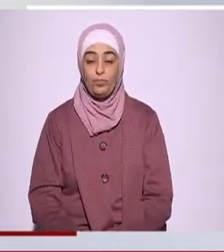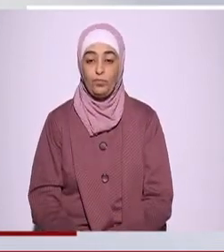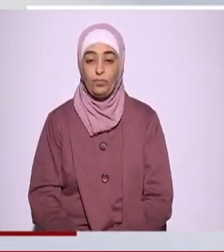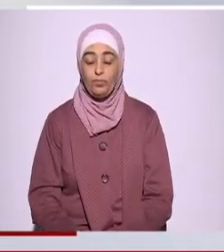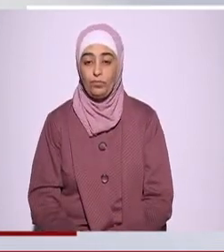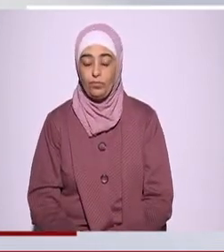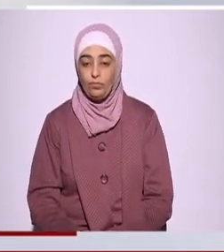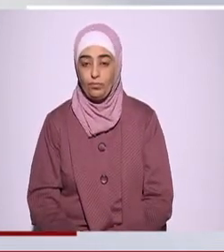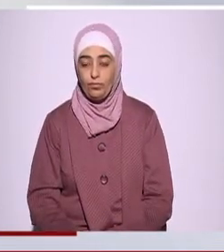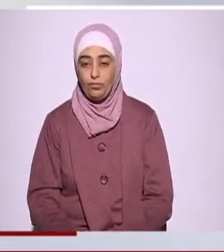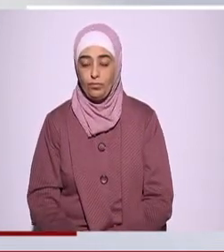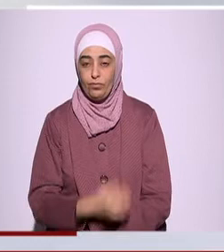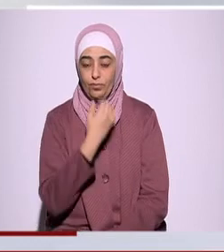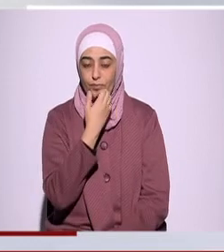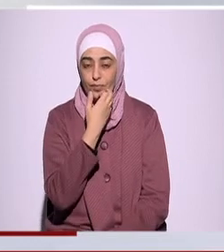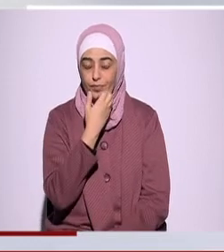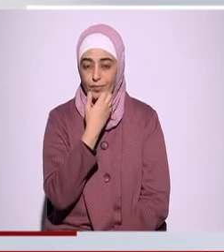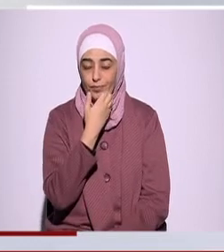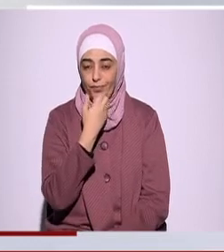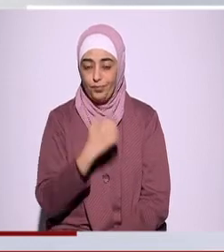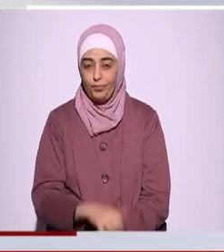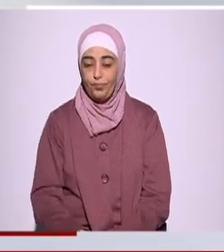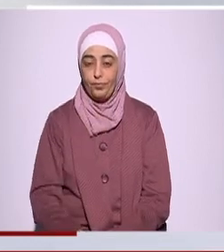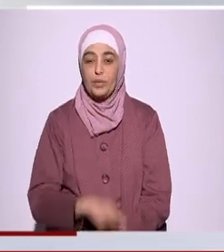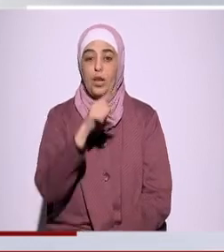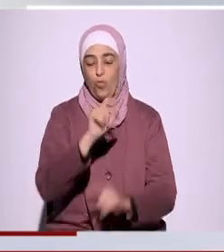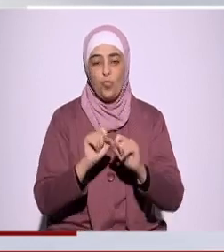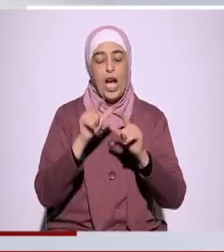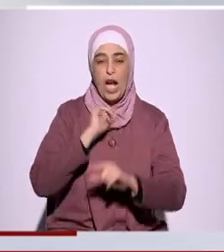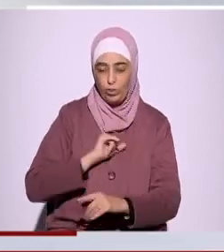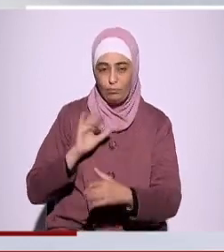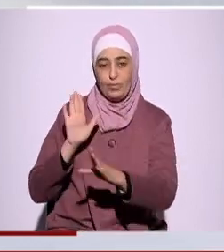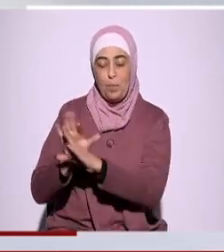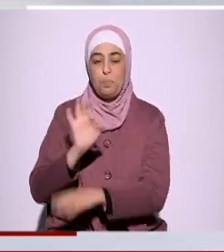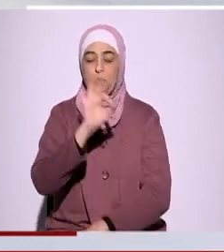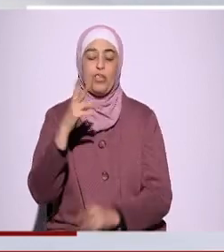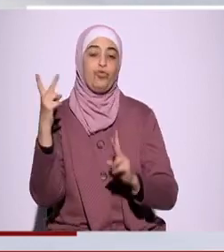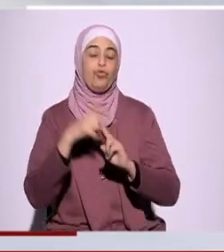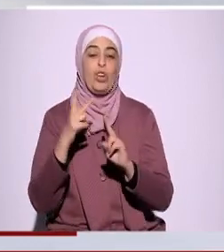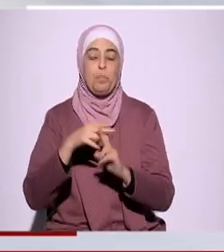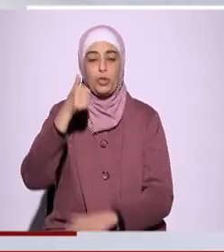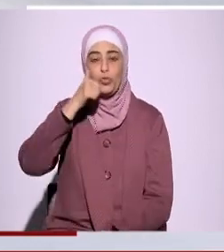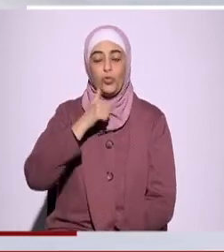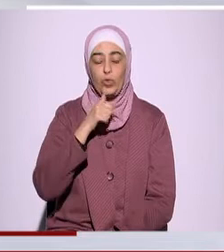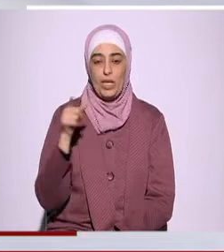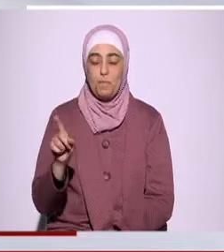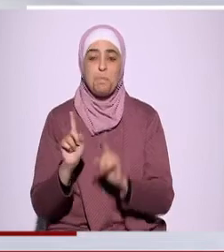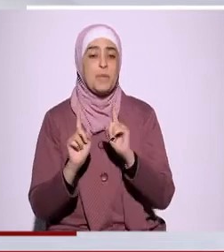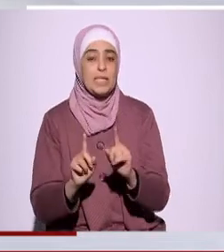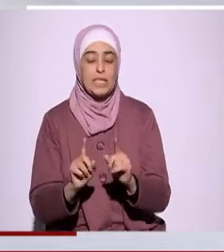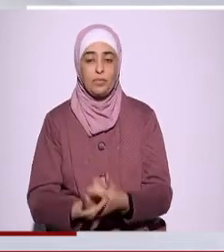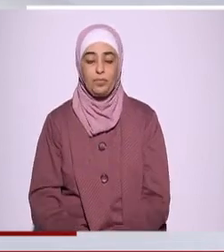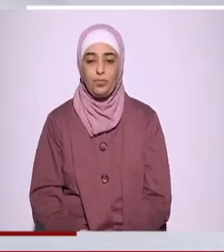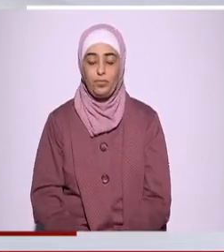في دغدغه مشاعر الشارع السوداني بانه يريد ان يجد الشرعيه لهؤلاء الانقلابيين، ولكن